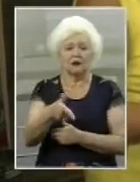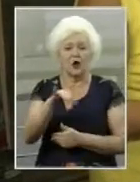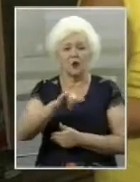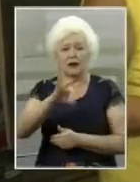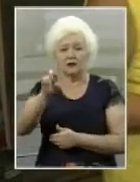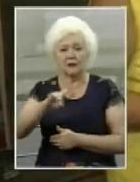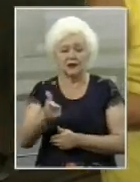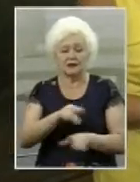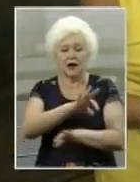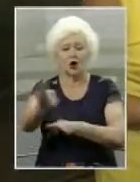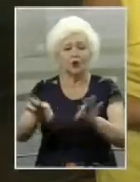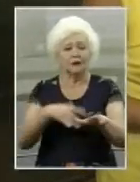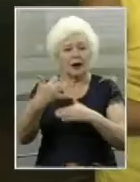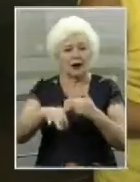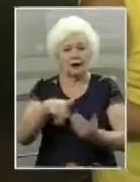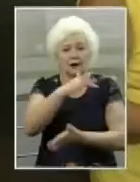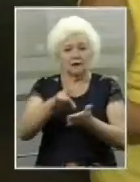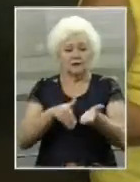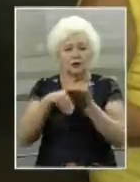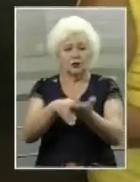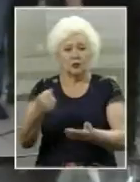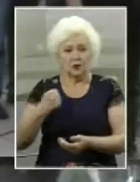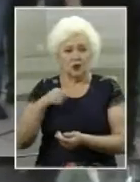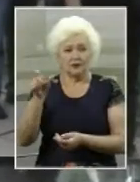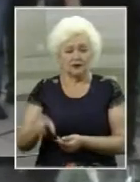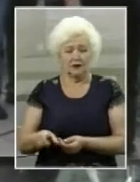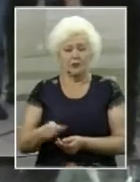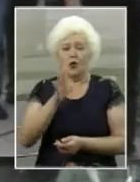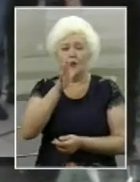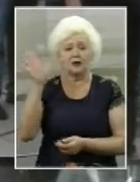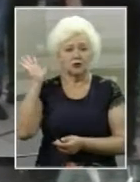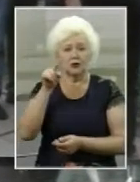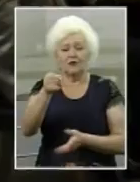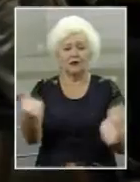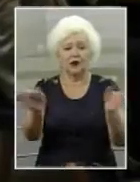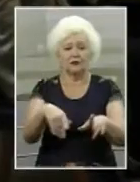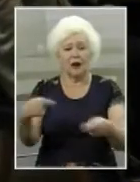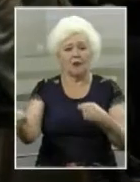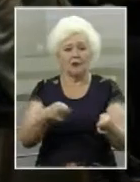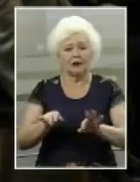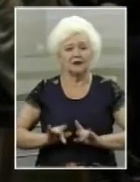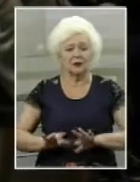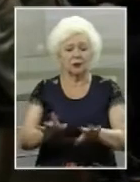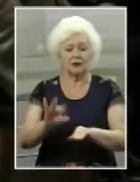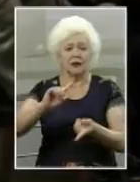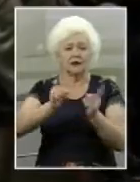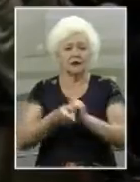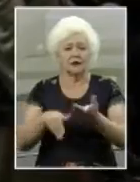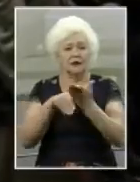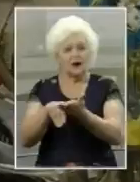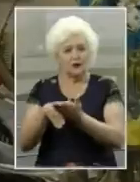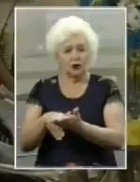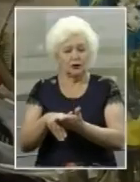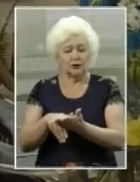Уманець, координаторка Херсонського центру допомоги військовим. 5 років тому вона полишила підприємницьку діяльність і стала